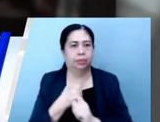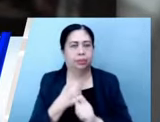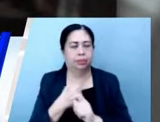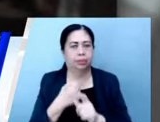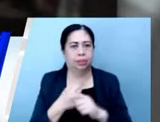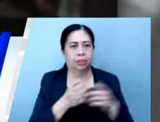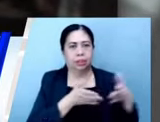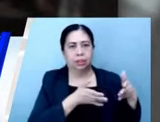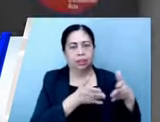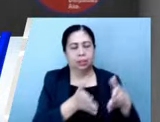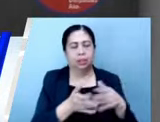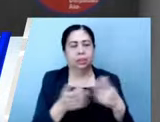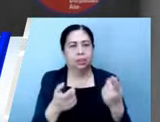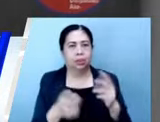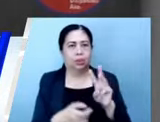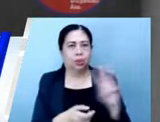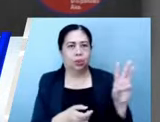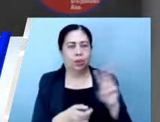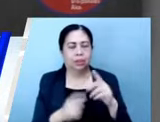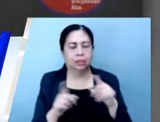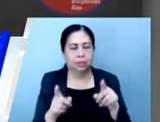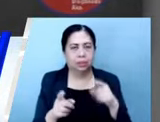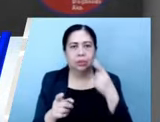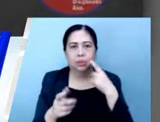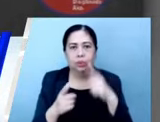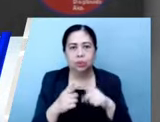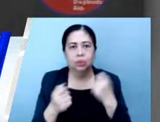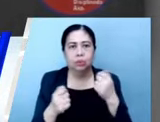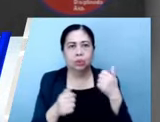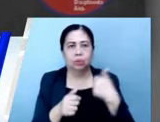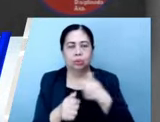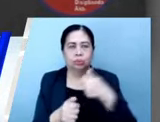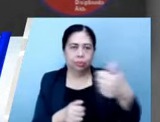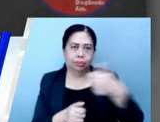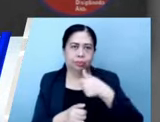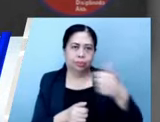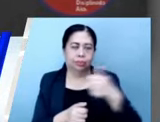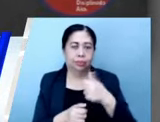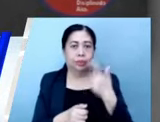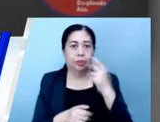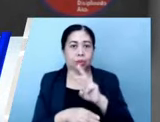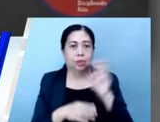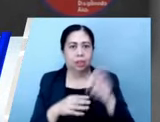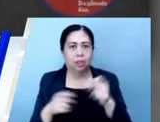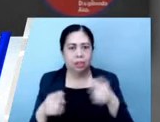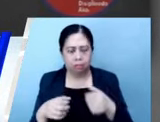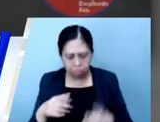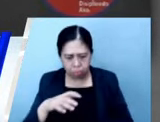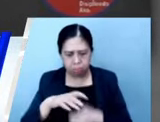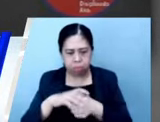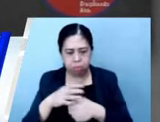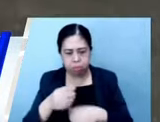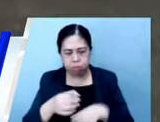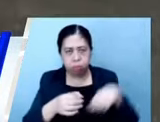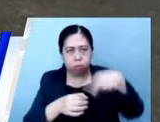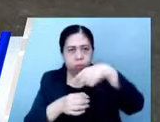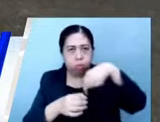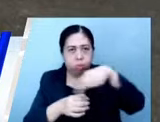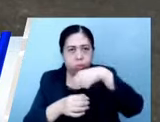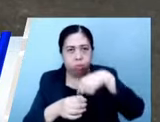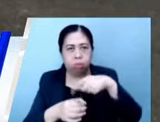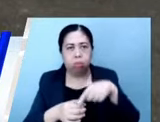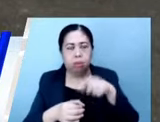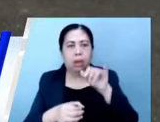lane ng naturang kalsada para sa mga motorista. Nitong weekend, biglang lumitaw ang butas sa kalsada at tila naging